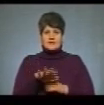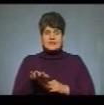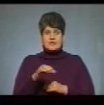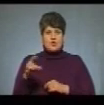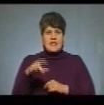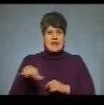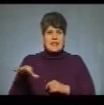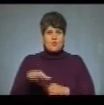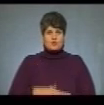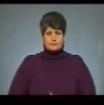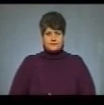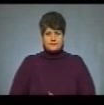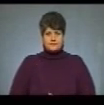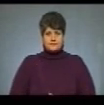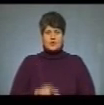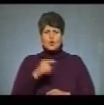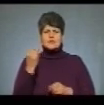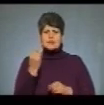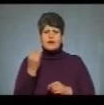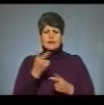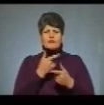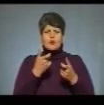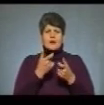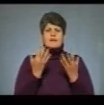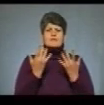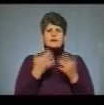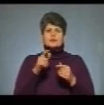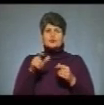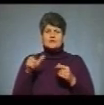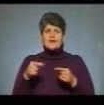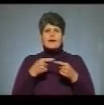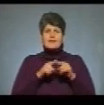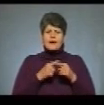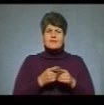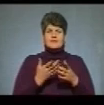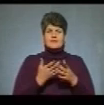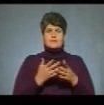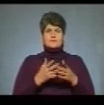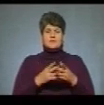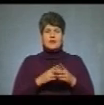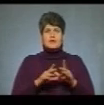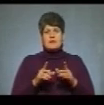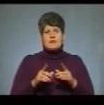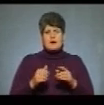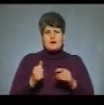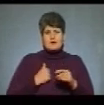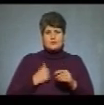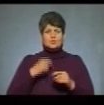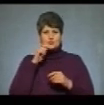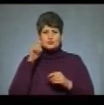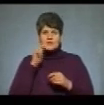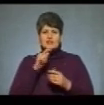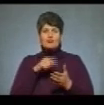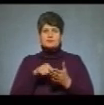регіону. Зокрема, його цікавила інформація про кількість особового складу і техніки підрозділів Збройних сил України, дислокованих в місті,